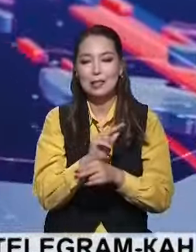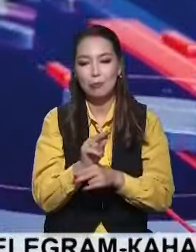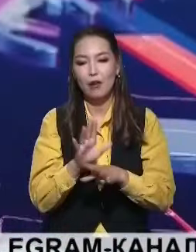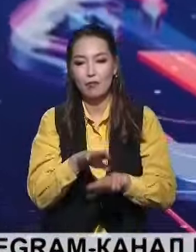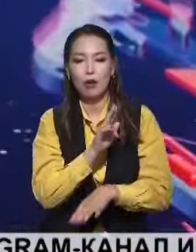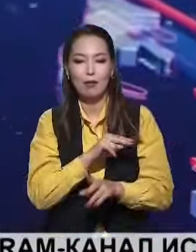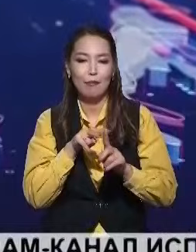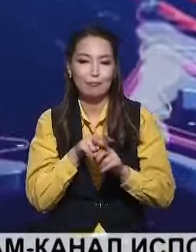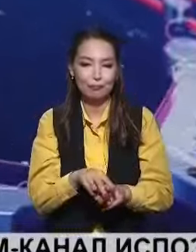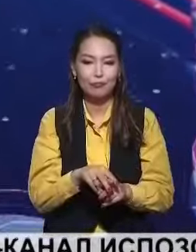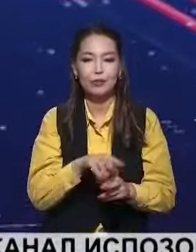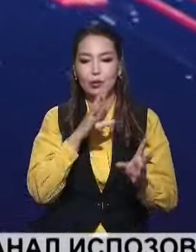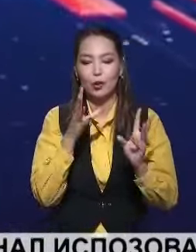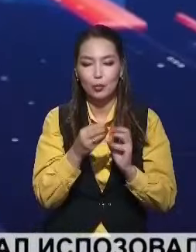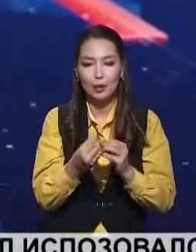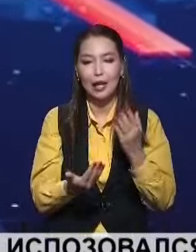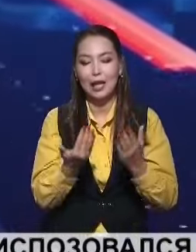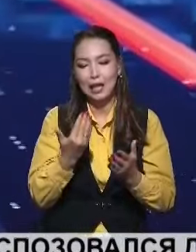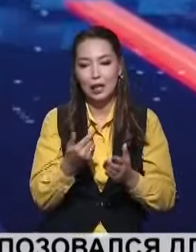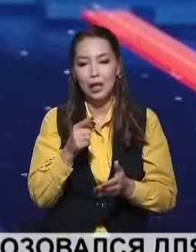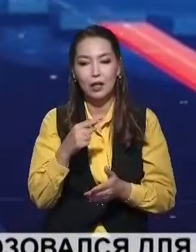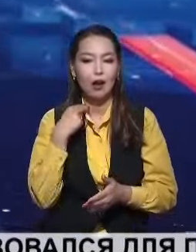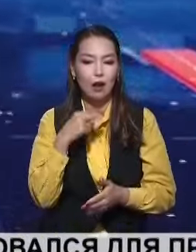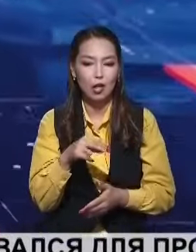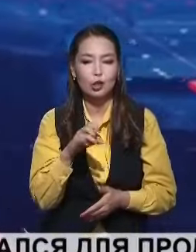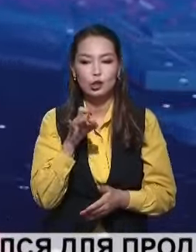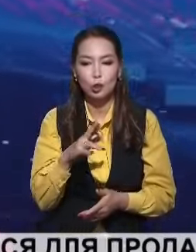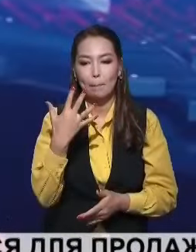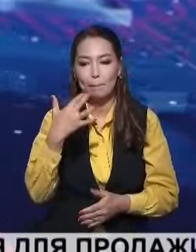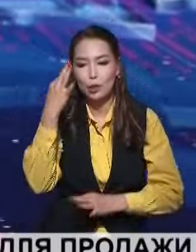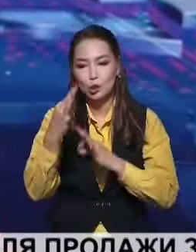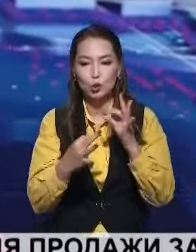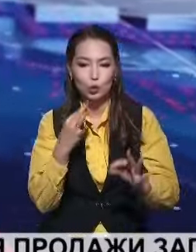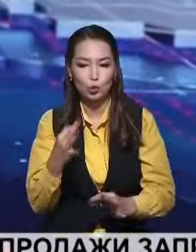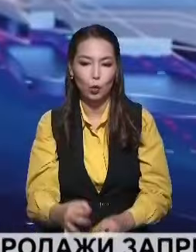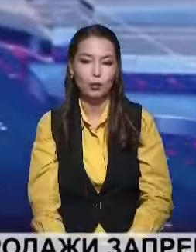исправительные работы в том же размере, либо же арест сроком до 50 суток.